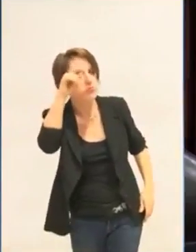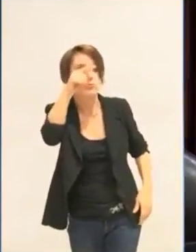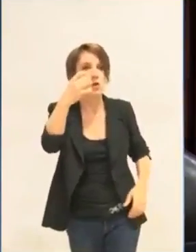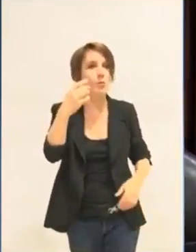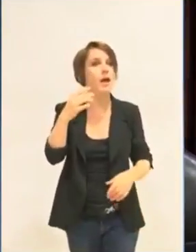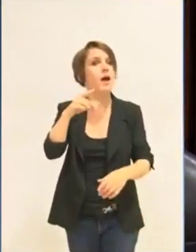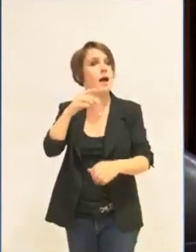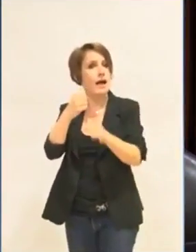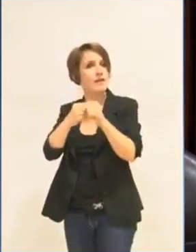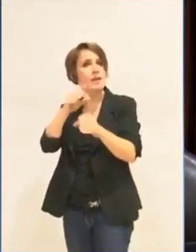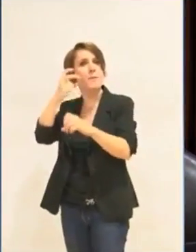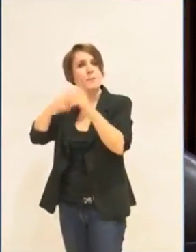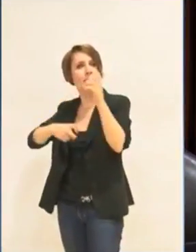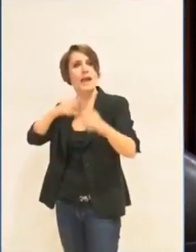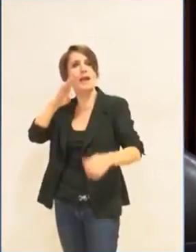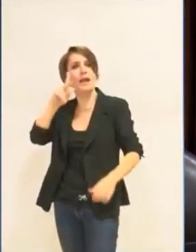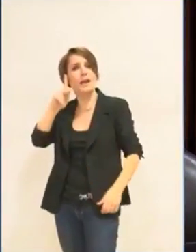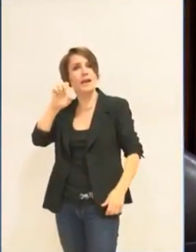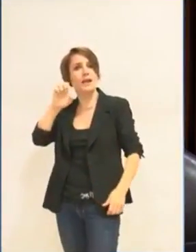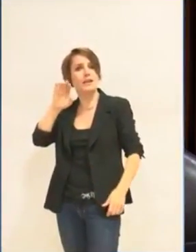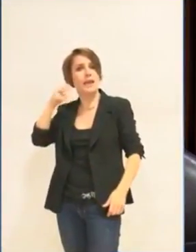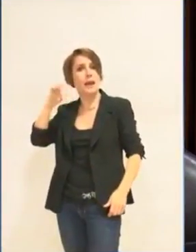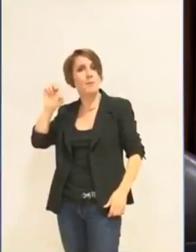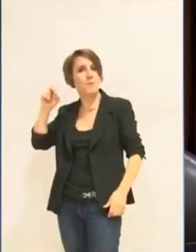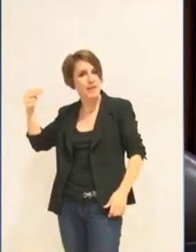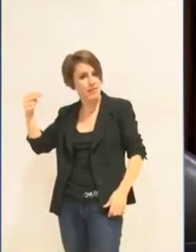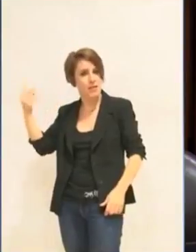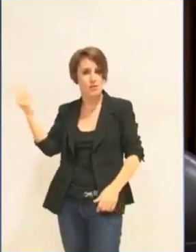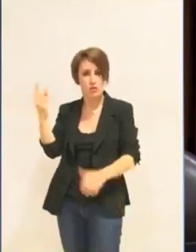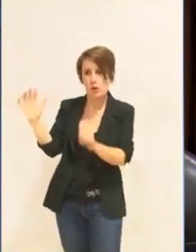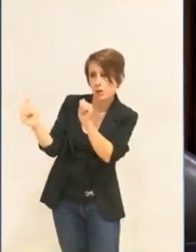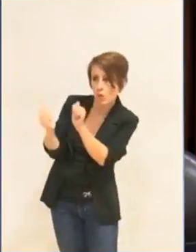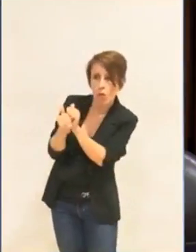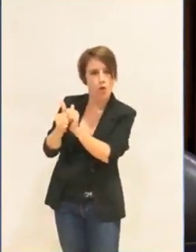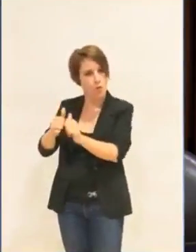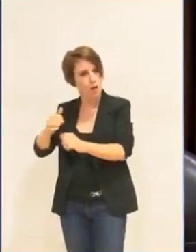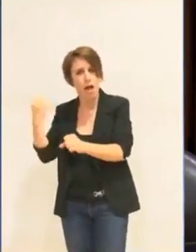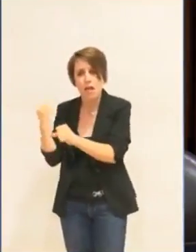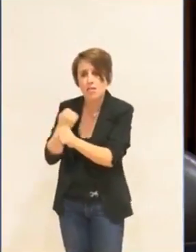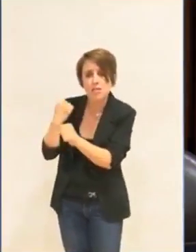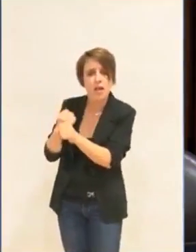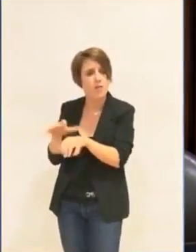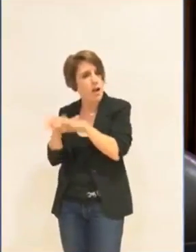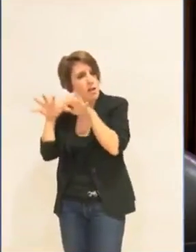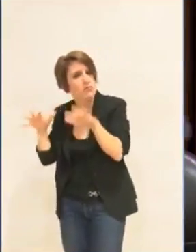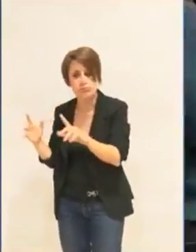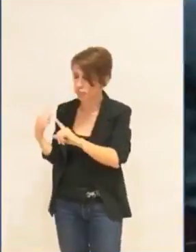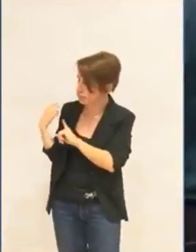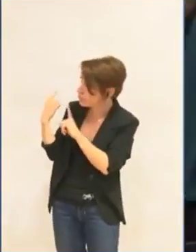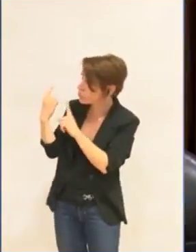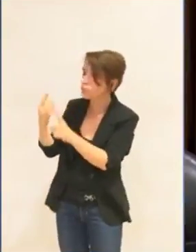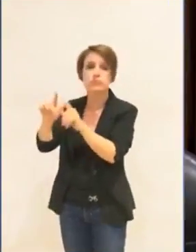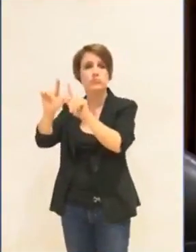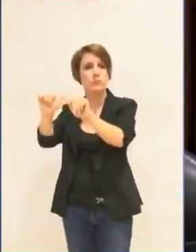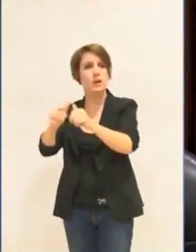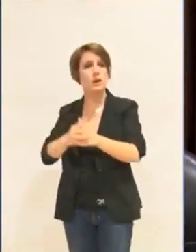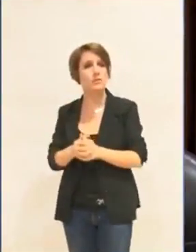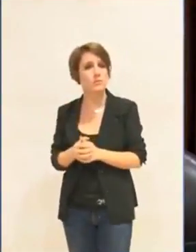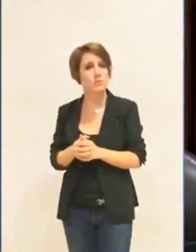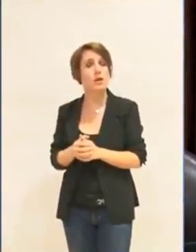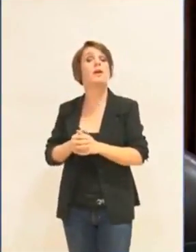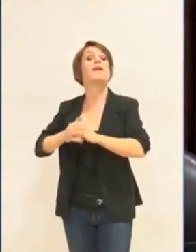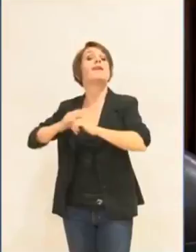Pierre Kermen. Et il a été poursuivi par les équipes qui ont